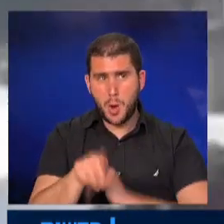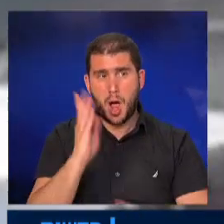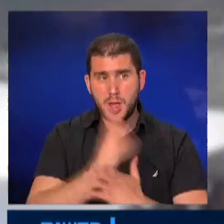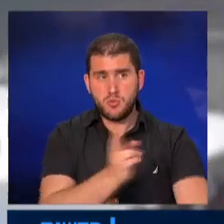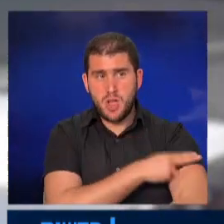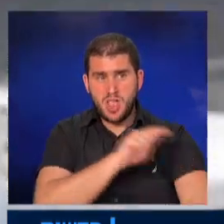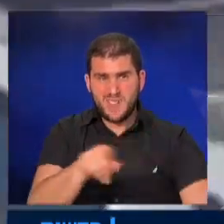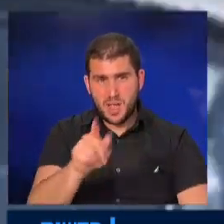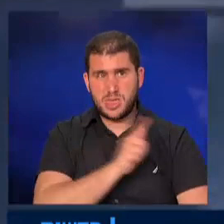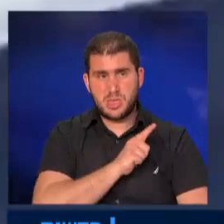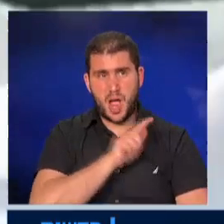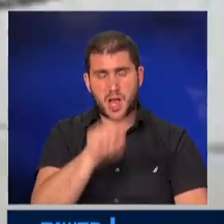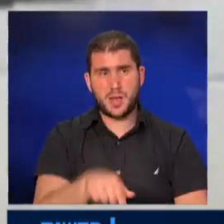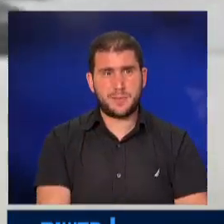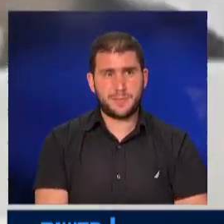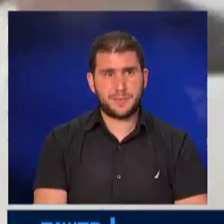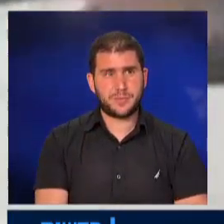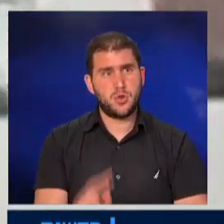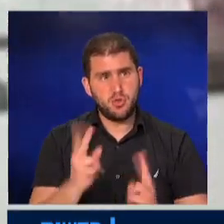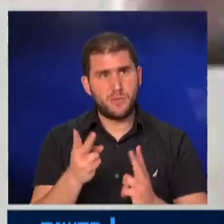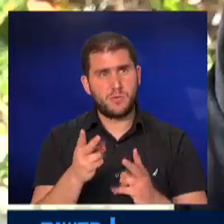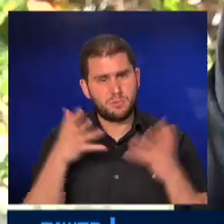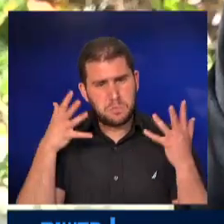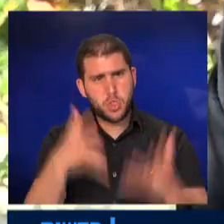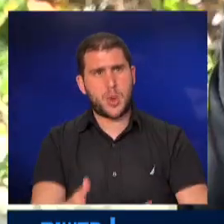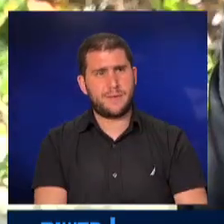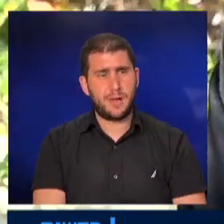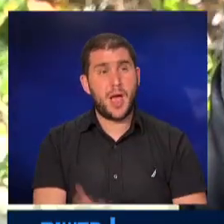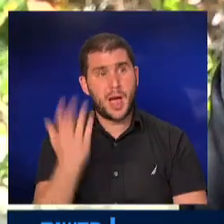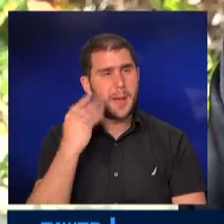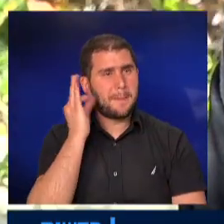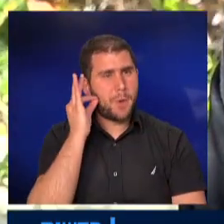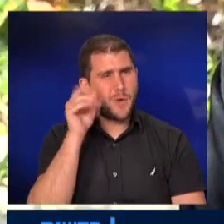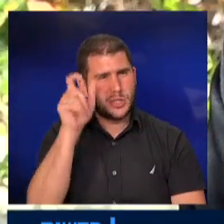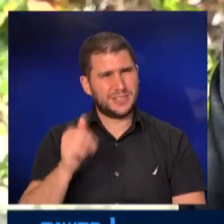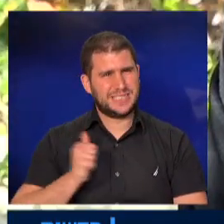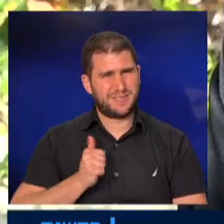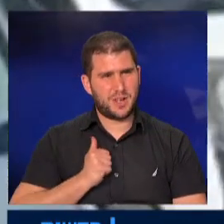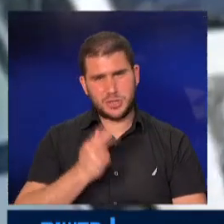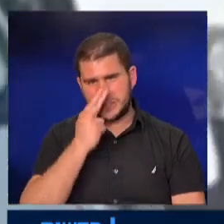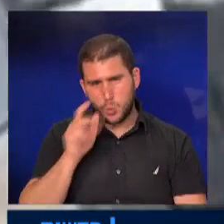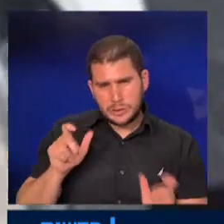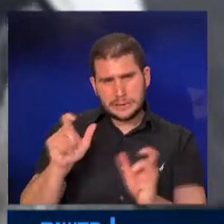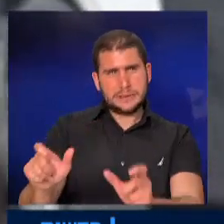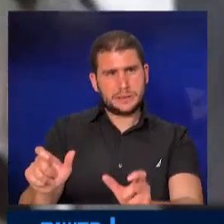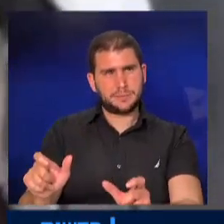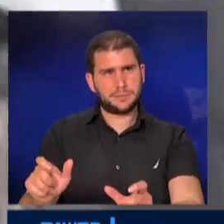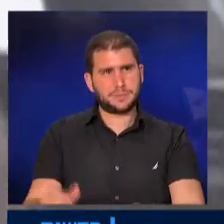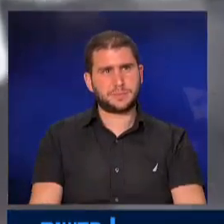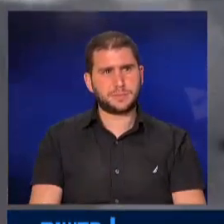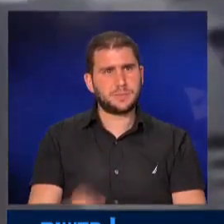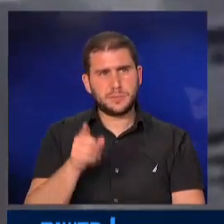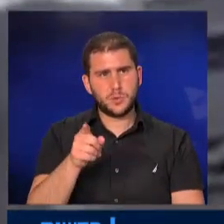שהמשטרה תבוא. אבל אתה תחכה פה, ועוד פעם הוא מתחיל לתקוף. היה שם בחורה ואיש צבא שניסו לעצור אותו,